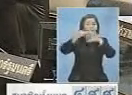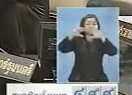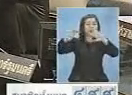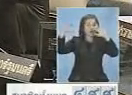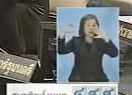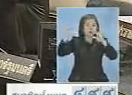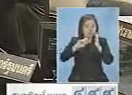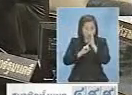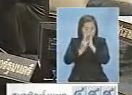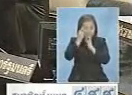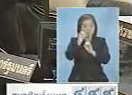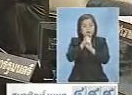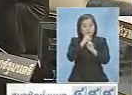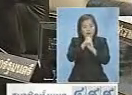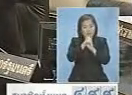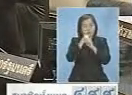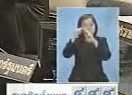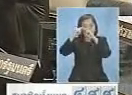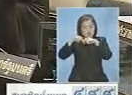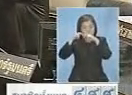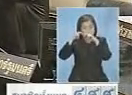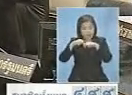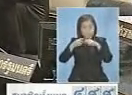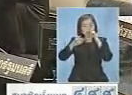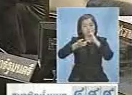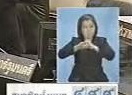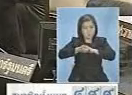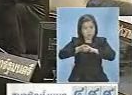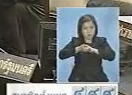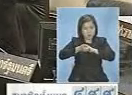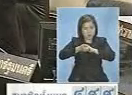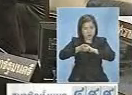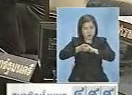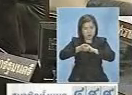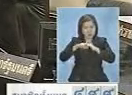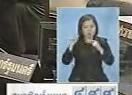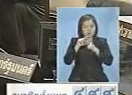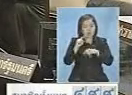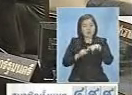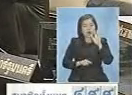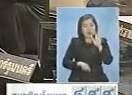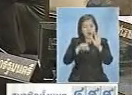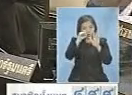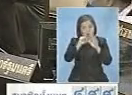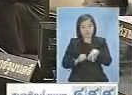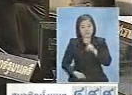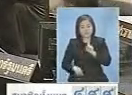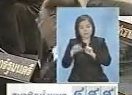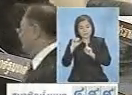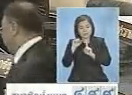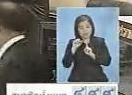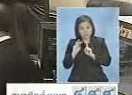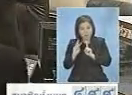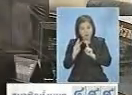บูรณาการเรื่องการวิจัยร่วมระหว่าง5สและ1วมาร่วมการวิจัยนะครับ5สถ